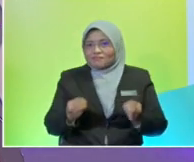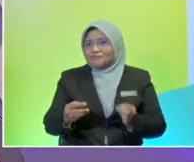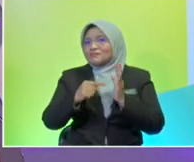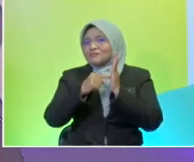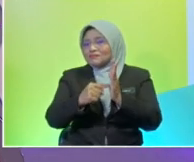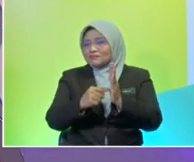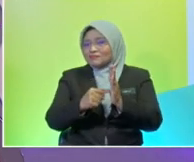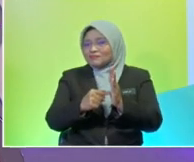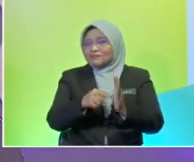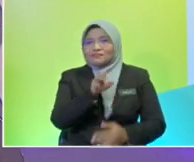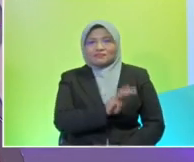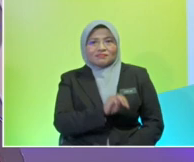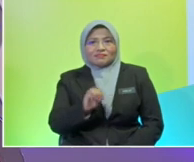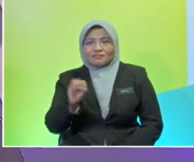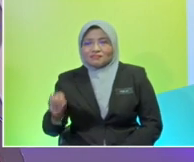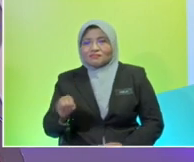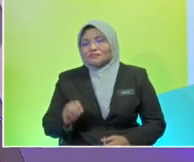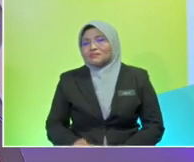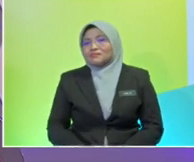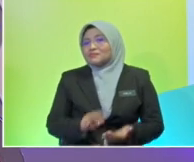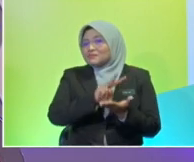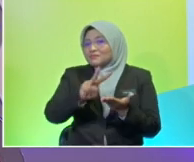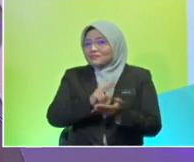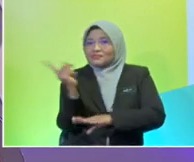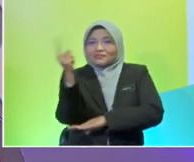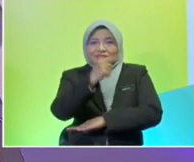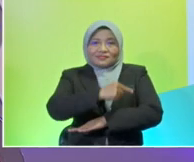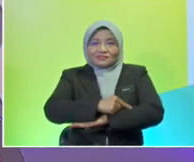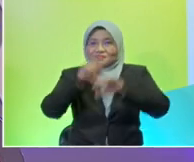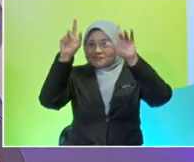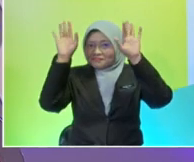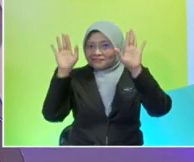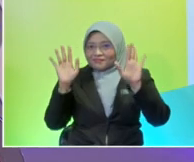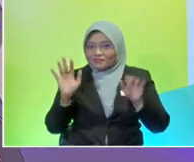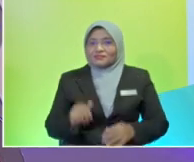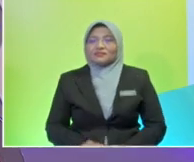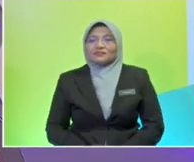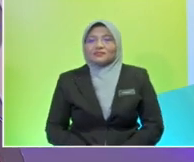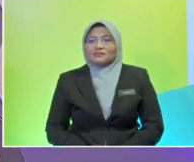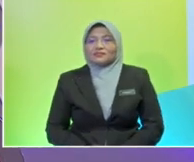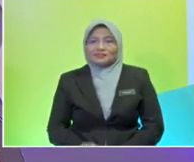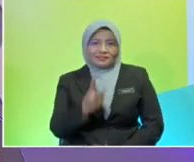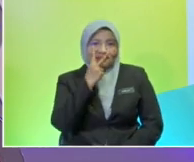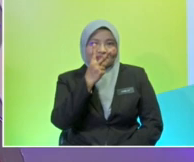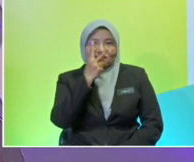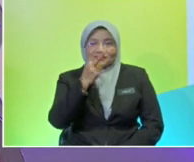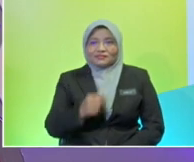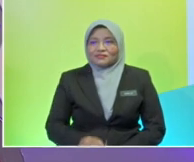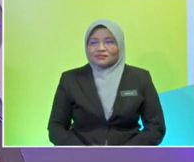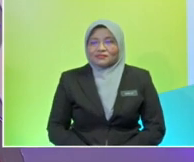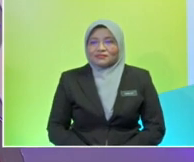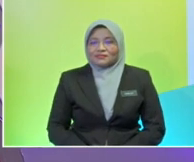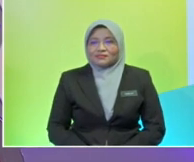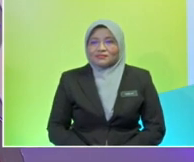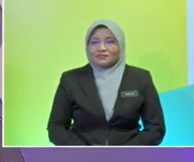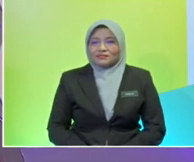contoh-contoh video hari hujan di sana Oke kita tengok eh kejadian hujan